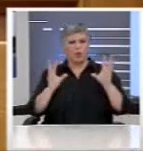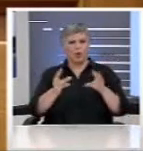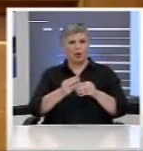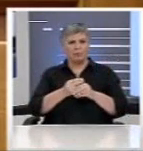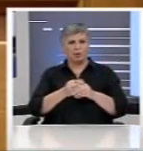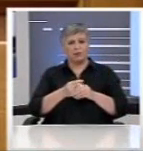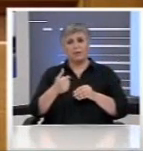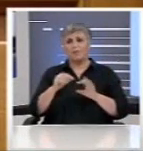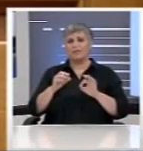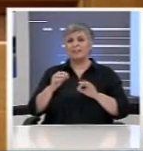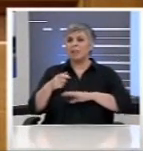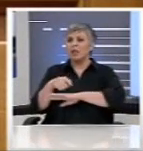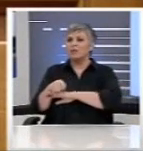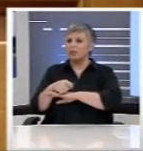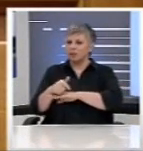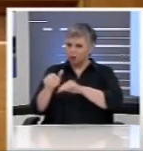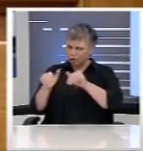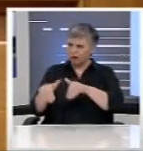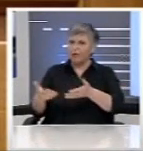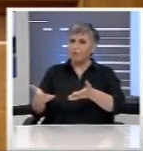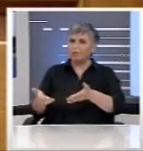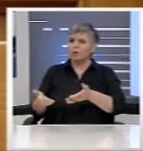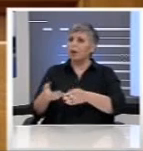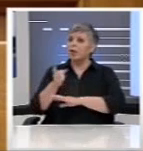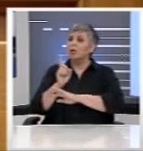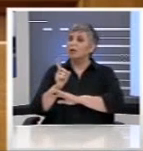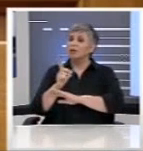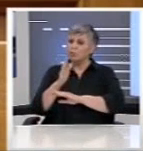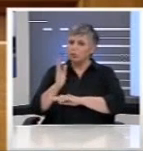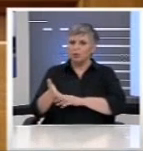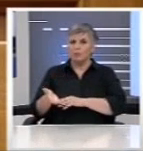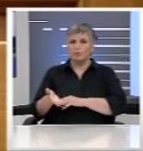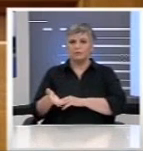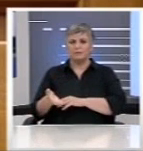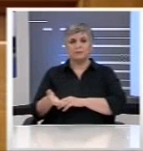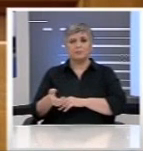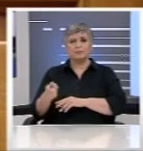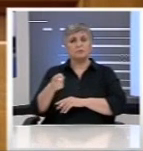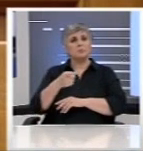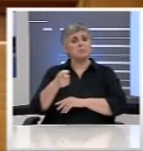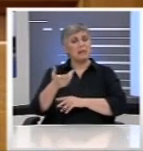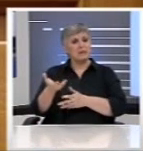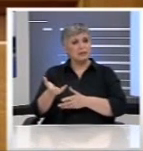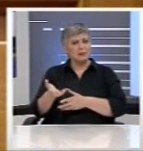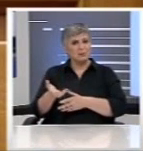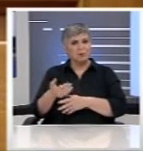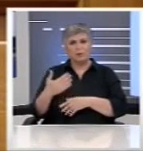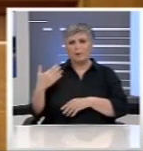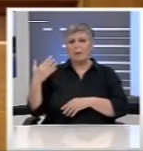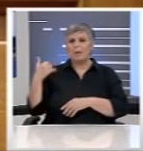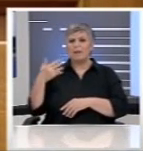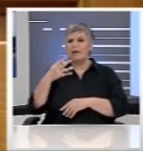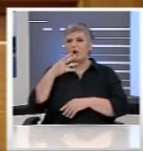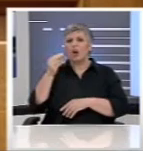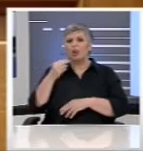οι αποφάσεις της. Αλλά κρίνονται. Από τη χαρά λοιπόν που σας έπιασε, με βάση μια τελευταία απόφαση του Βουλίου της